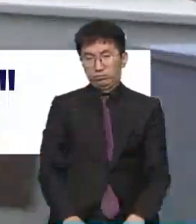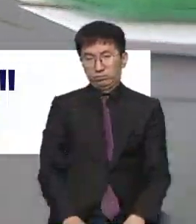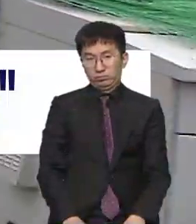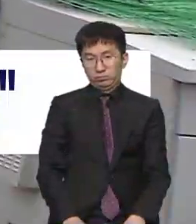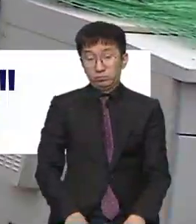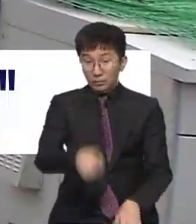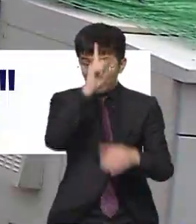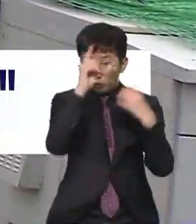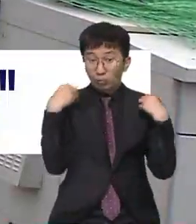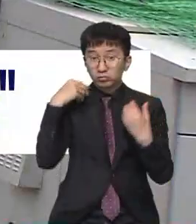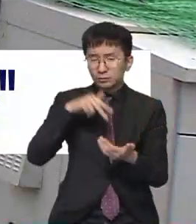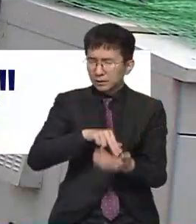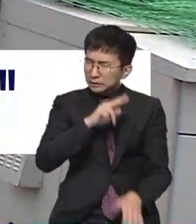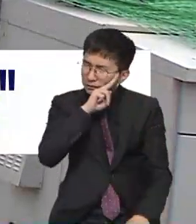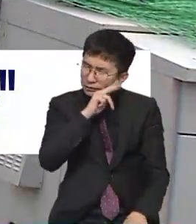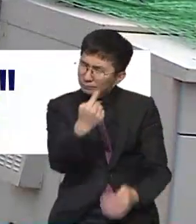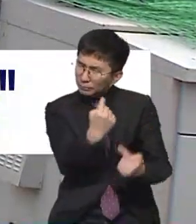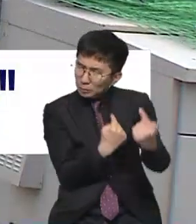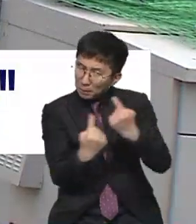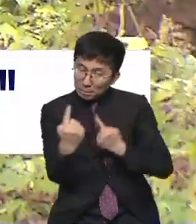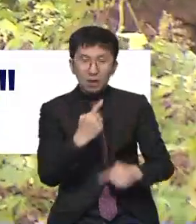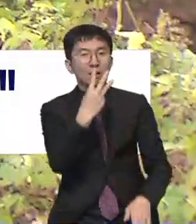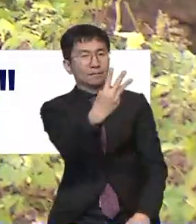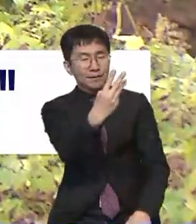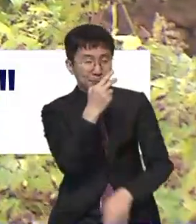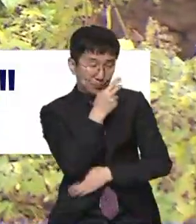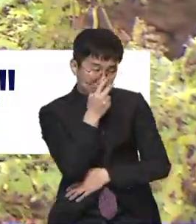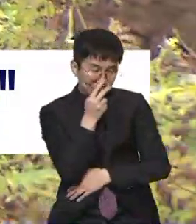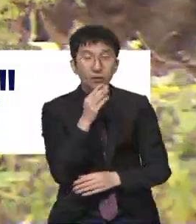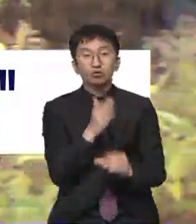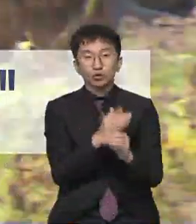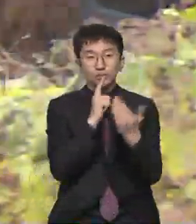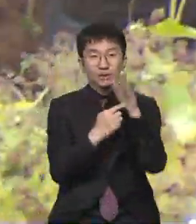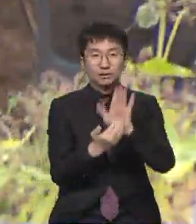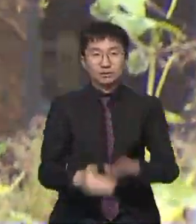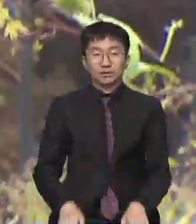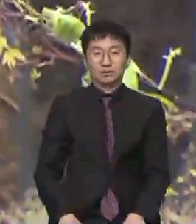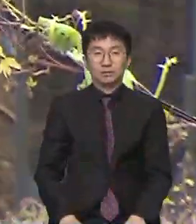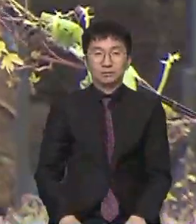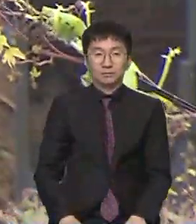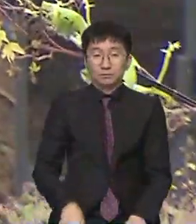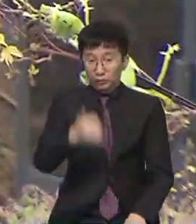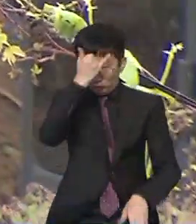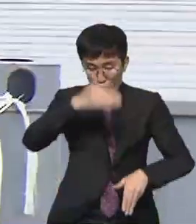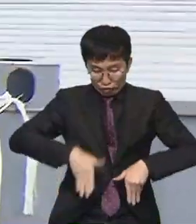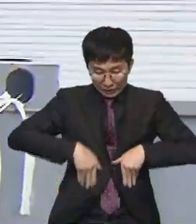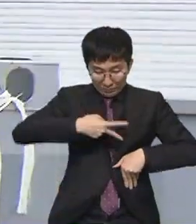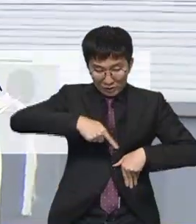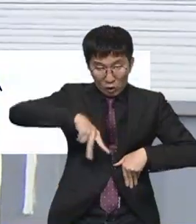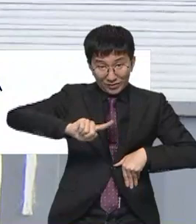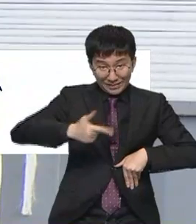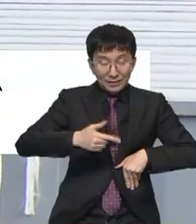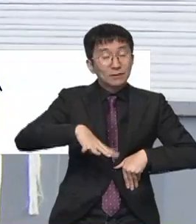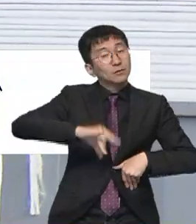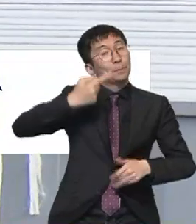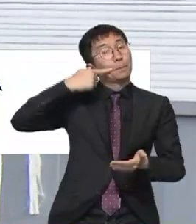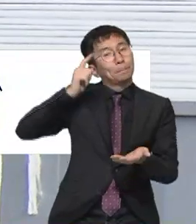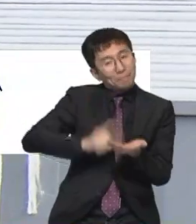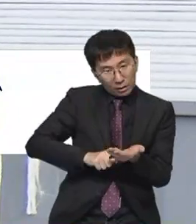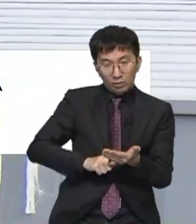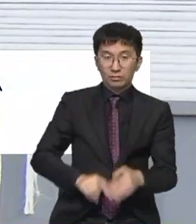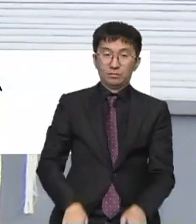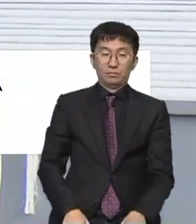현재 의심 사례가 3건 보고돼 검사를 진행하고 있다고 전했습니다. 충남 서산에서 최초 확인된